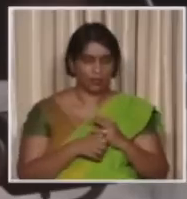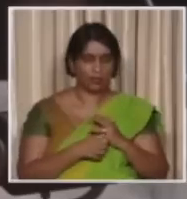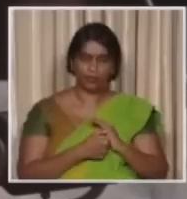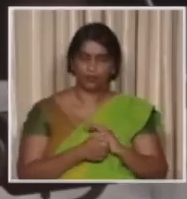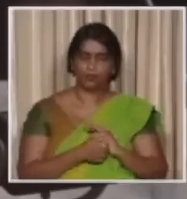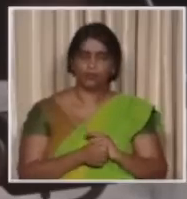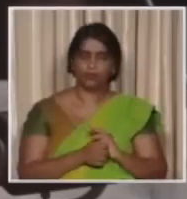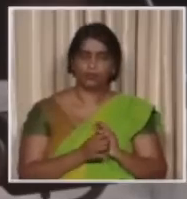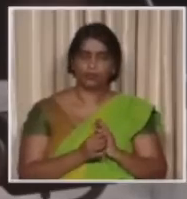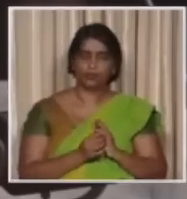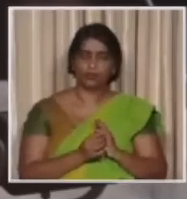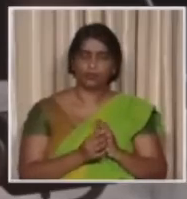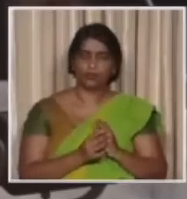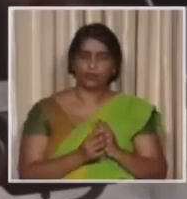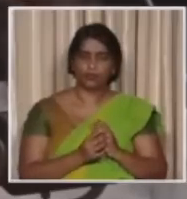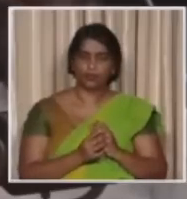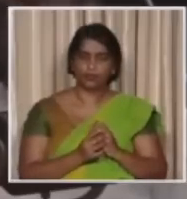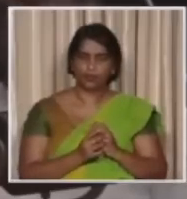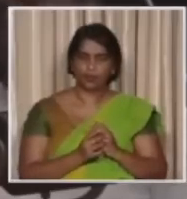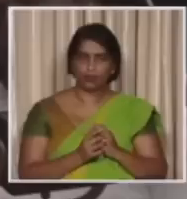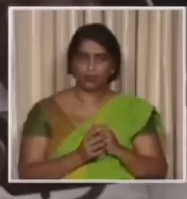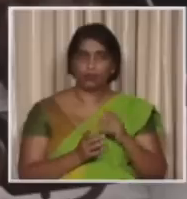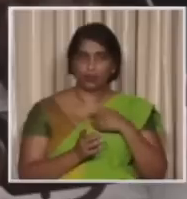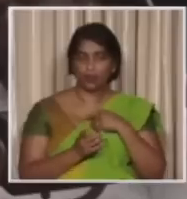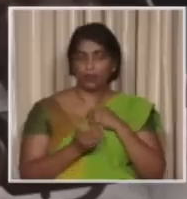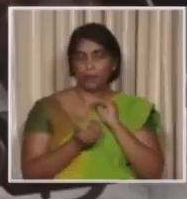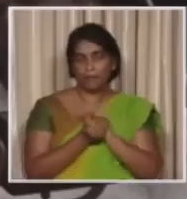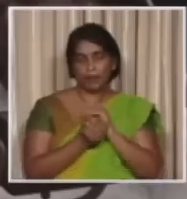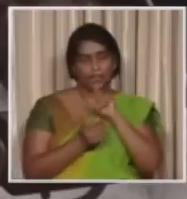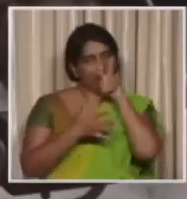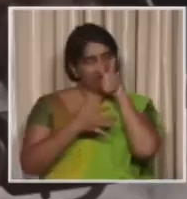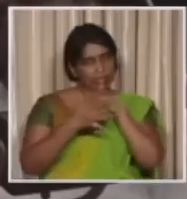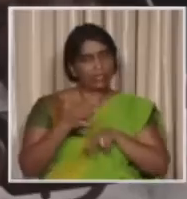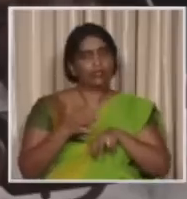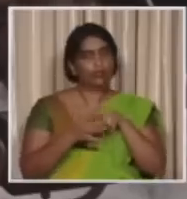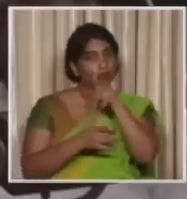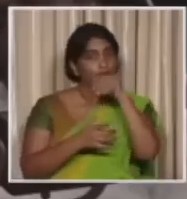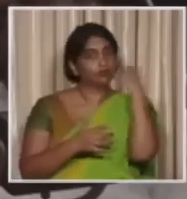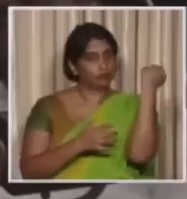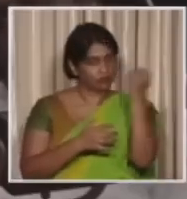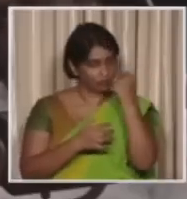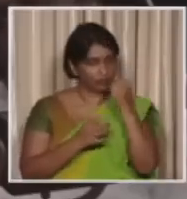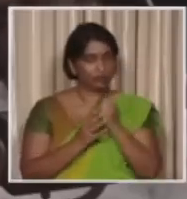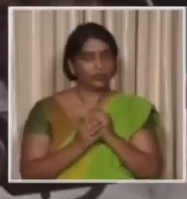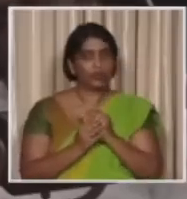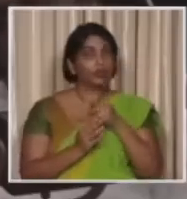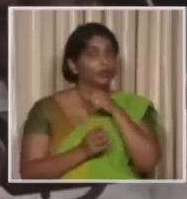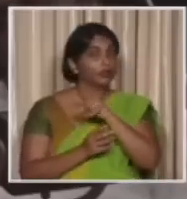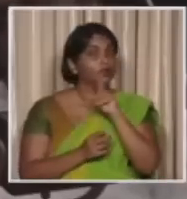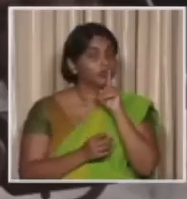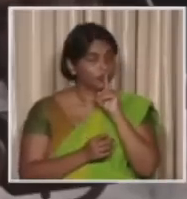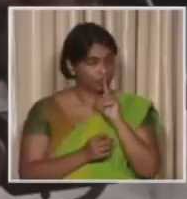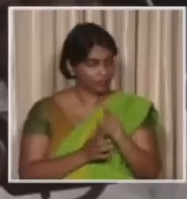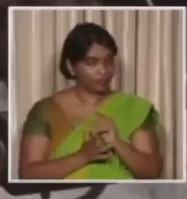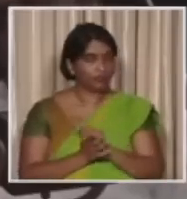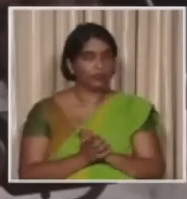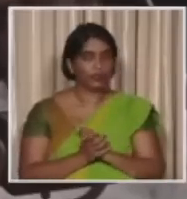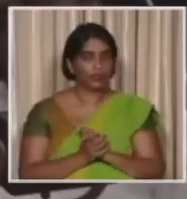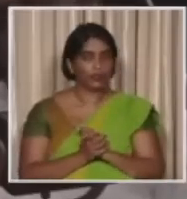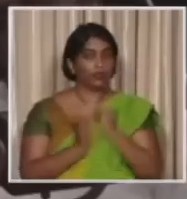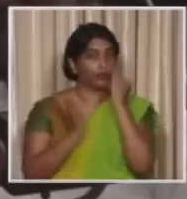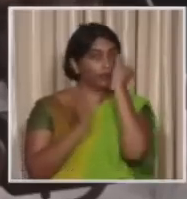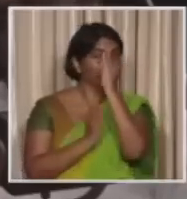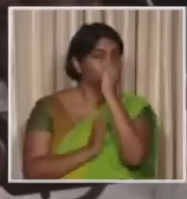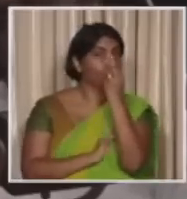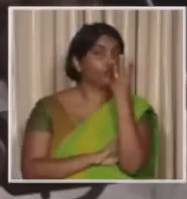සභාපතිතුමනි. මං බොහොම පරිස්සමෙන් කියවුවා එතුමාගේ කතාව. ඒකේ තියෙනවා විවේචන